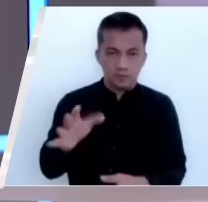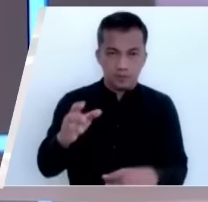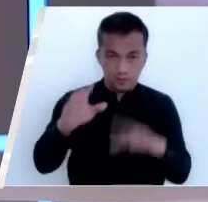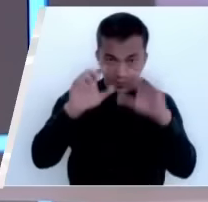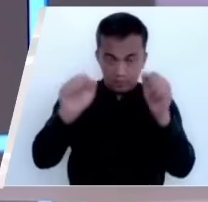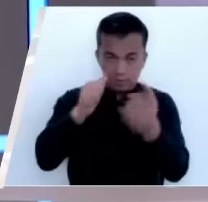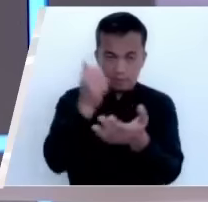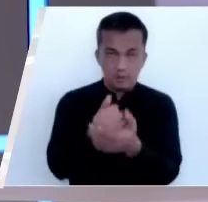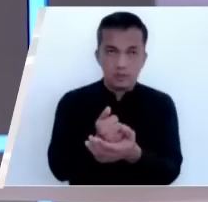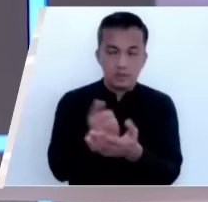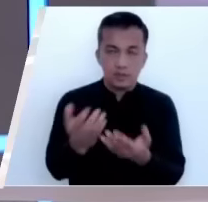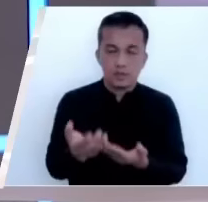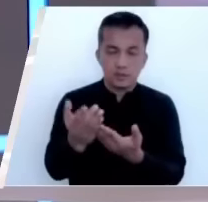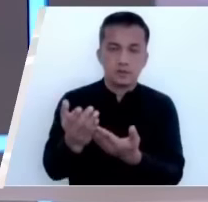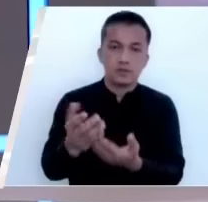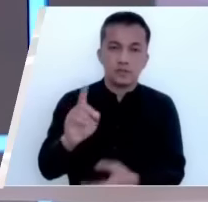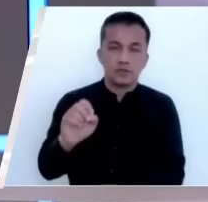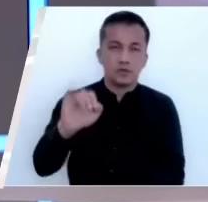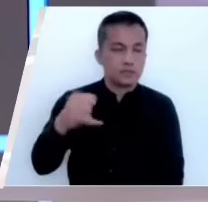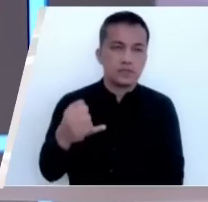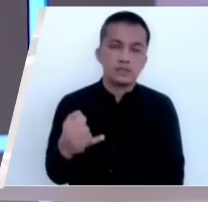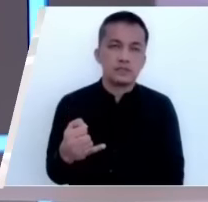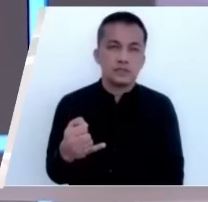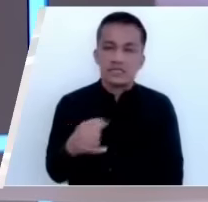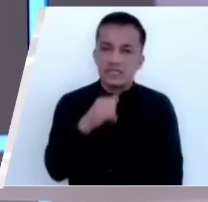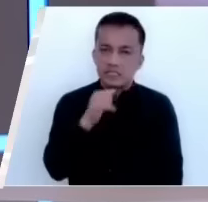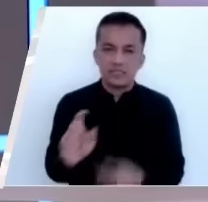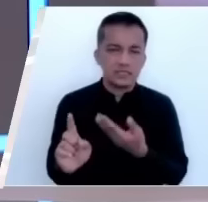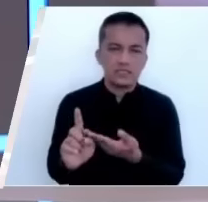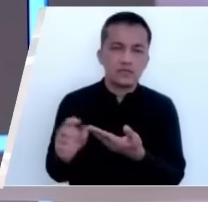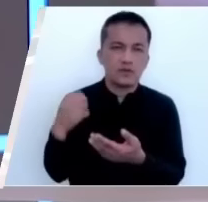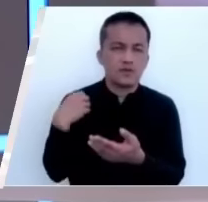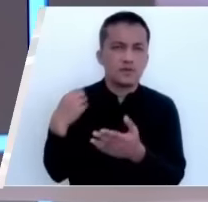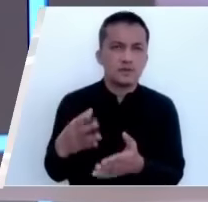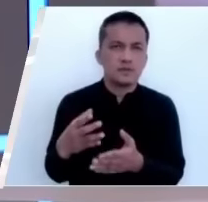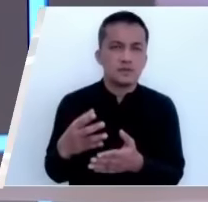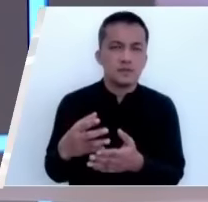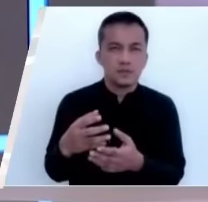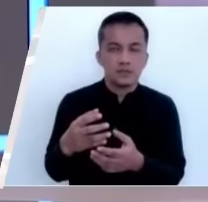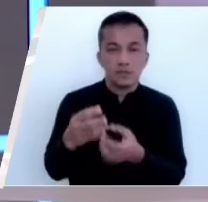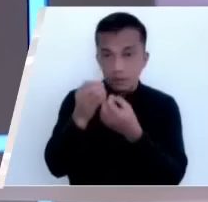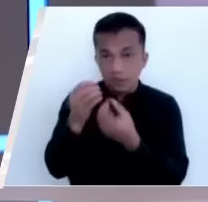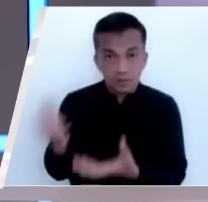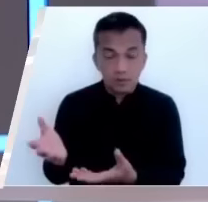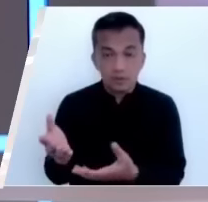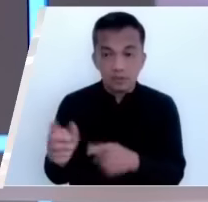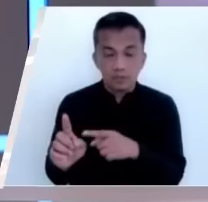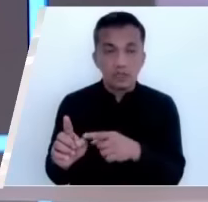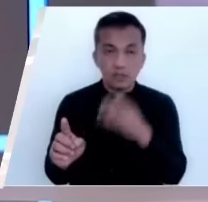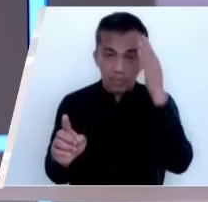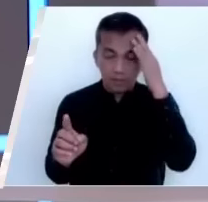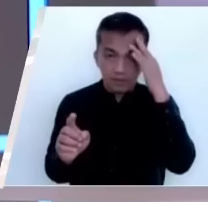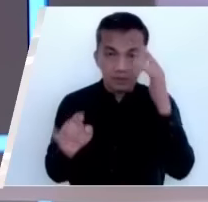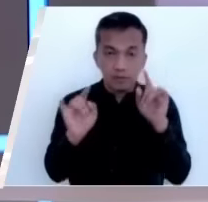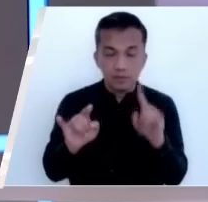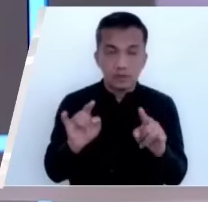Justice Secretary. Hindi na umano siya opisyal na inapisuhan at nalaman lang niya sa media ang kanyang